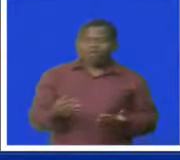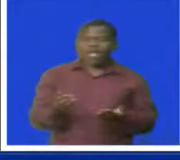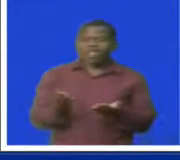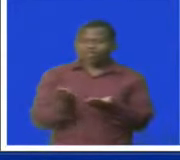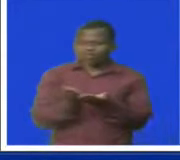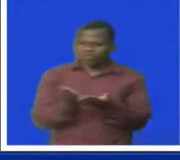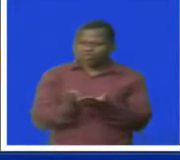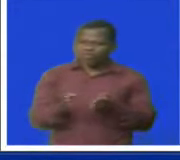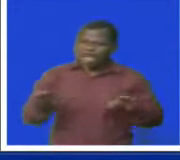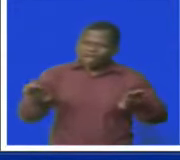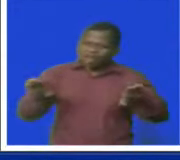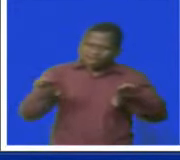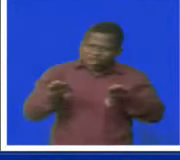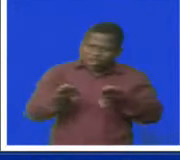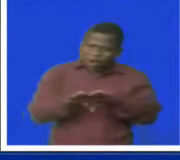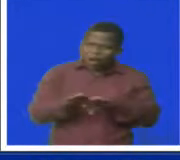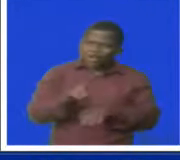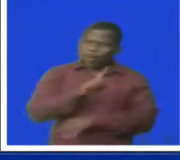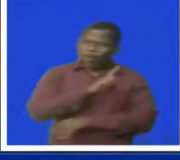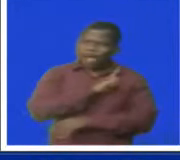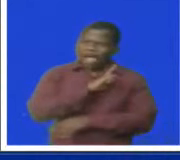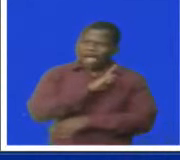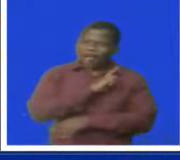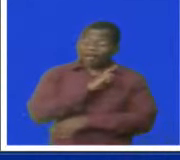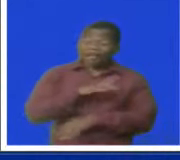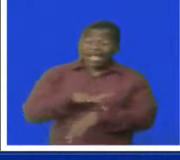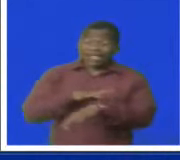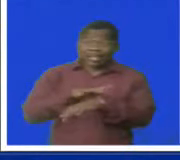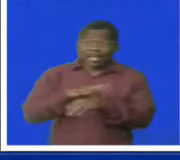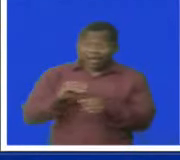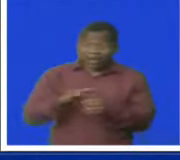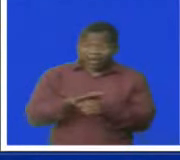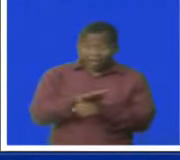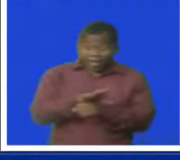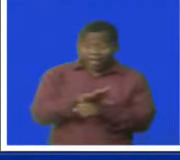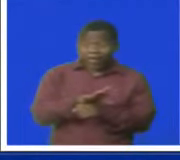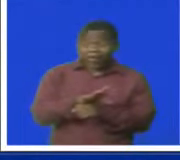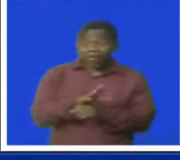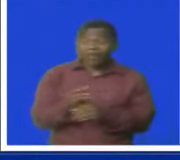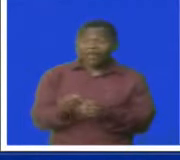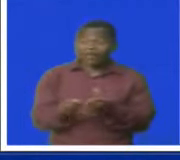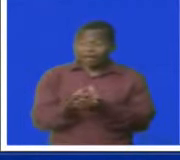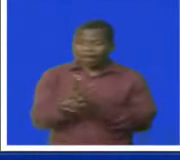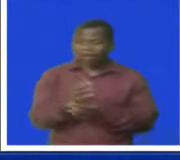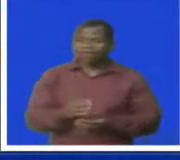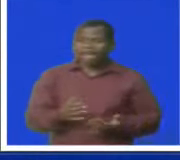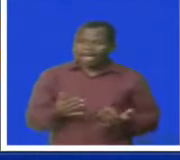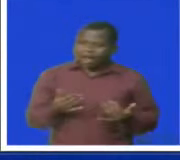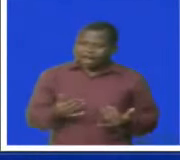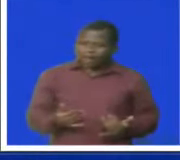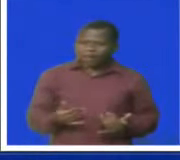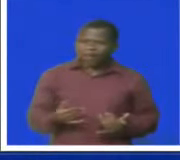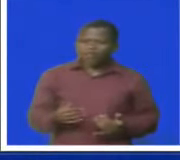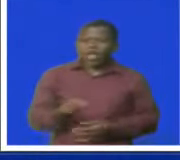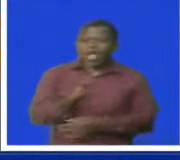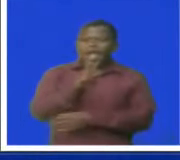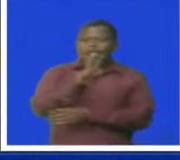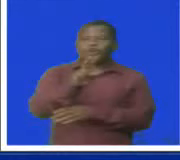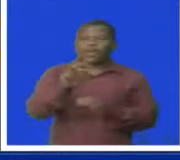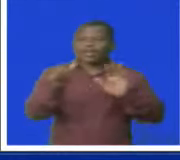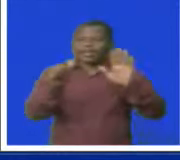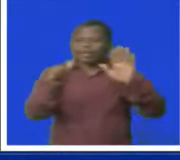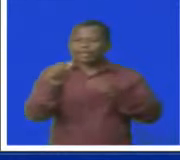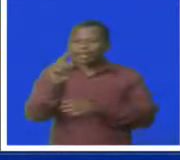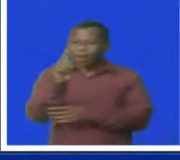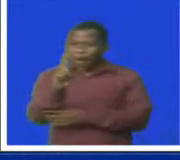loku ngesikhathi livete kuthi ke kukhulelwe lokungenani 261 bantwana besikolwa lapha